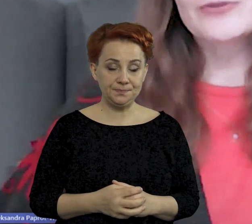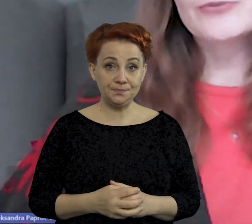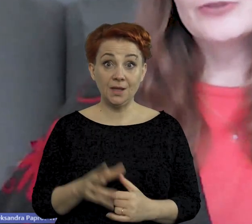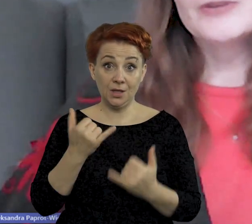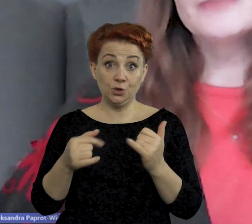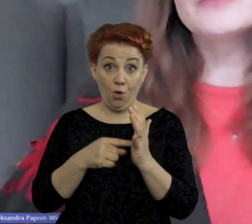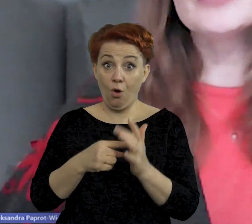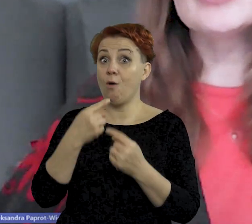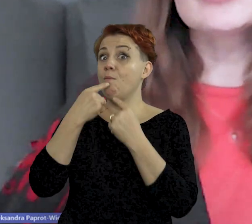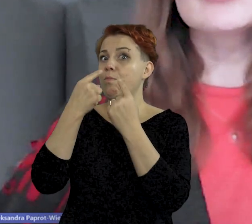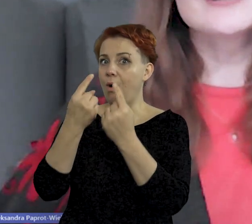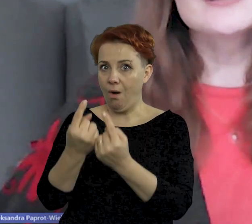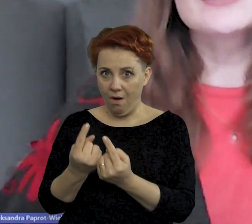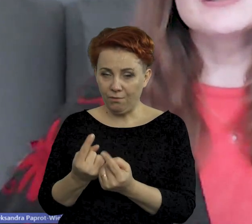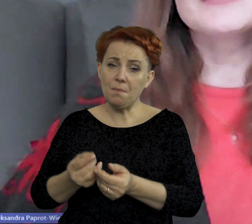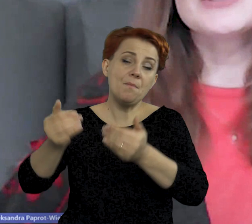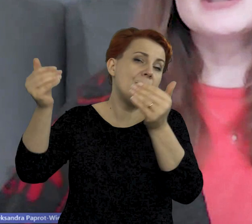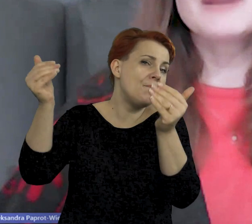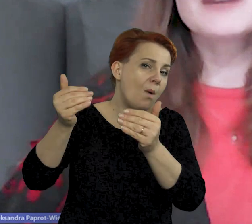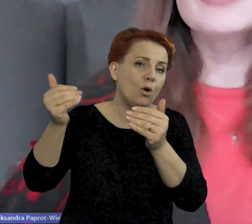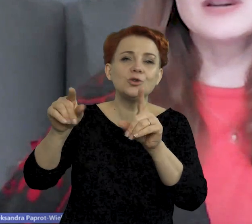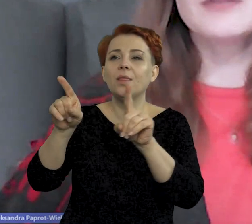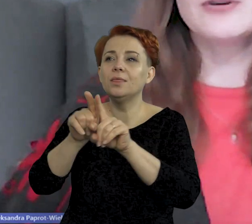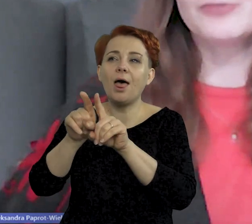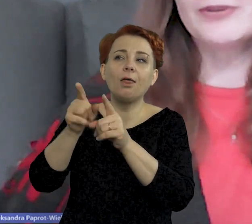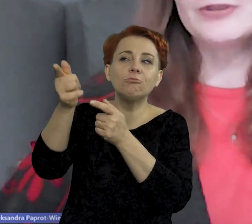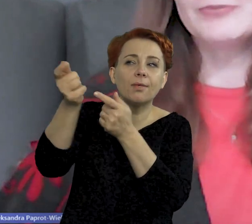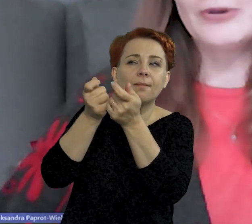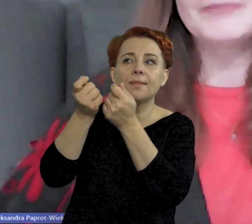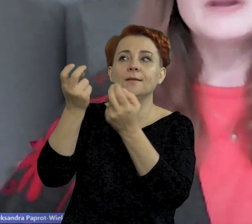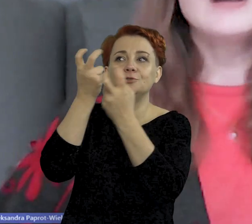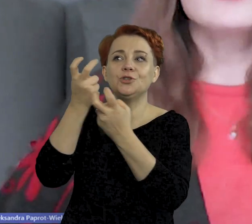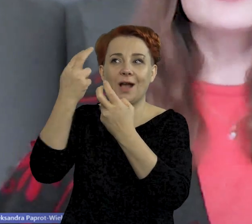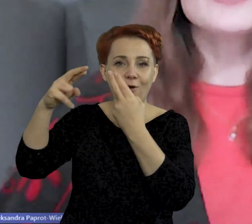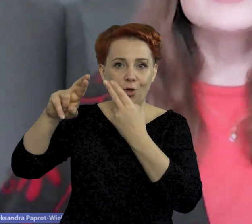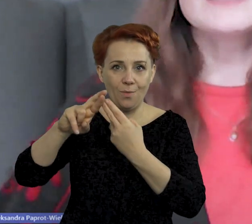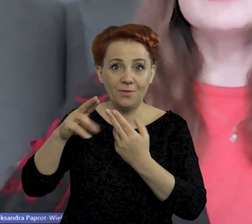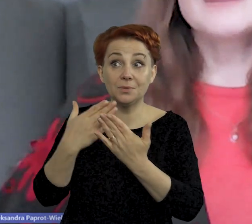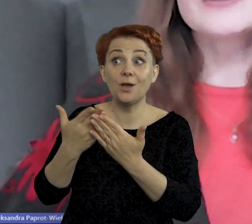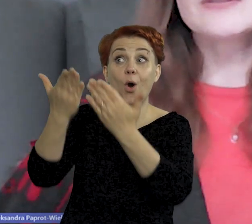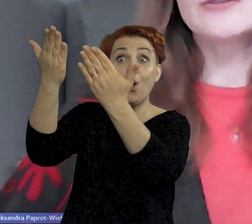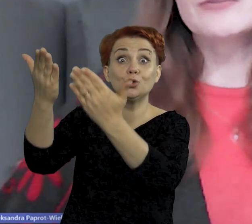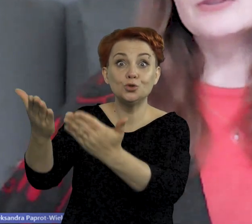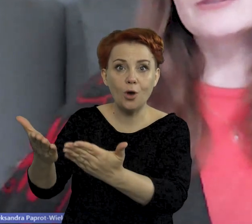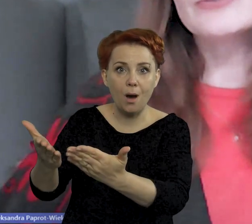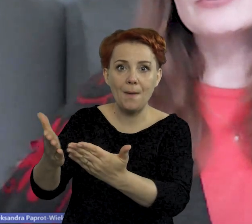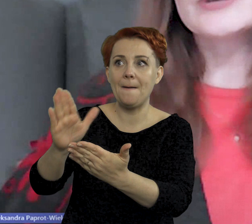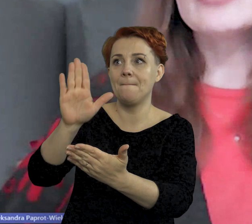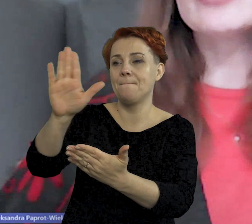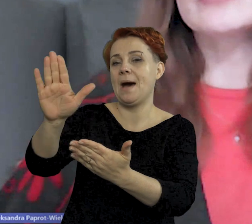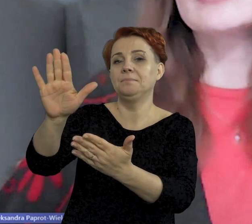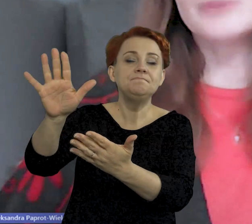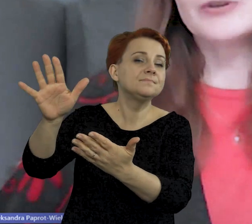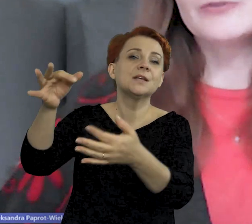prośbę sformułujemy, możemy też uzyskać, myślę, bardzo ciekawe odpowiedzi, bo rozmówca ma pozostawioną